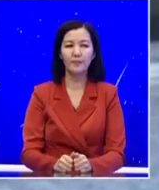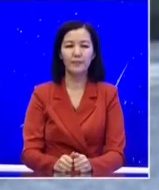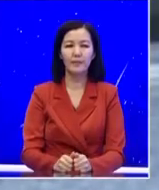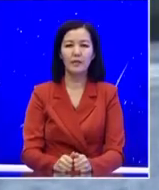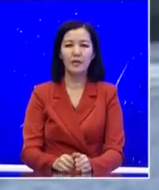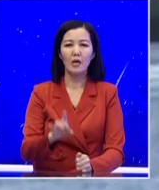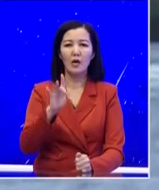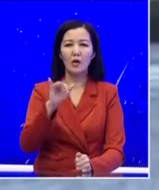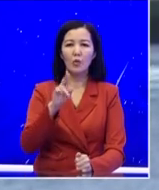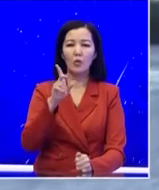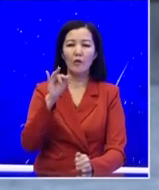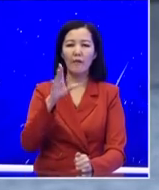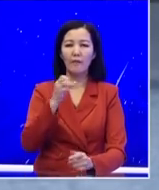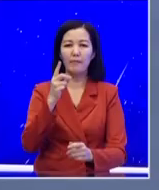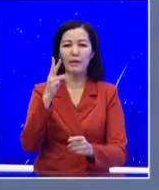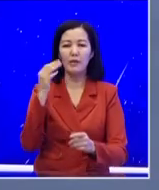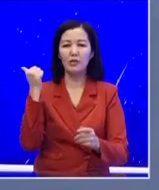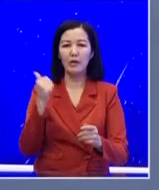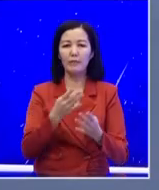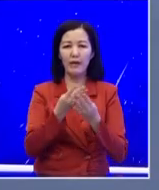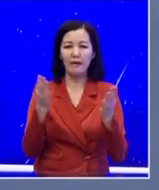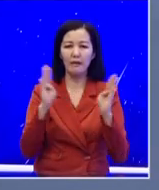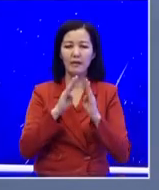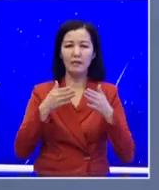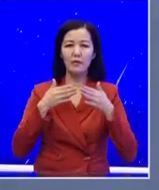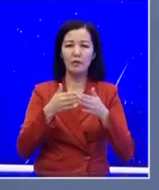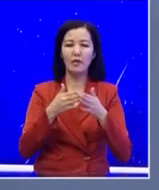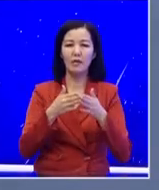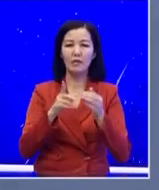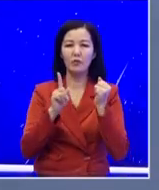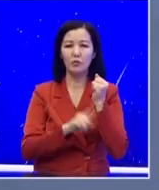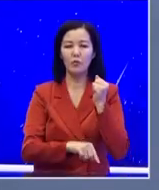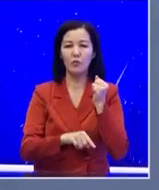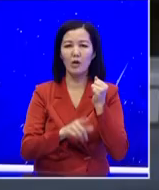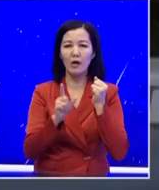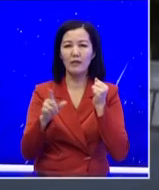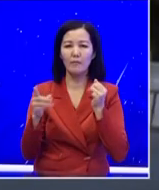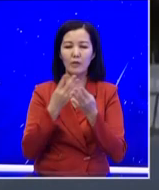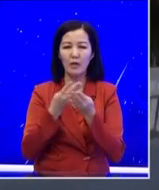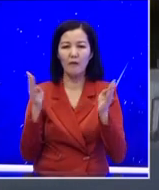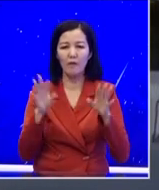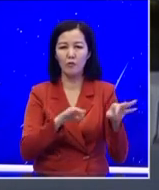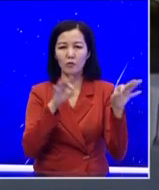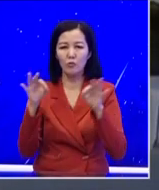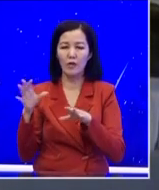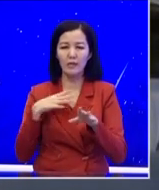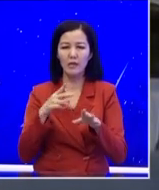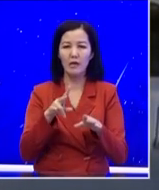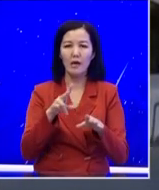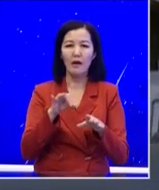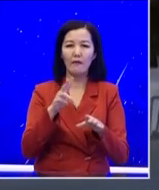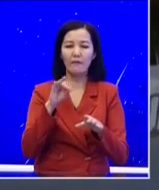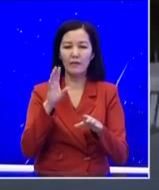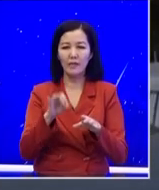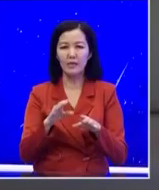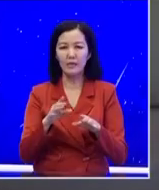Ал Уругвай жағалауында бірнеше апта карантинде тұрған кемеден соңғы жолаушылар эвакуацияланды. Бұған дейін австралиялық лайнерде